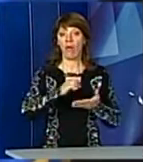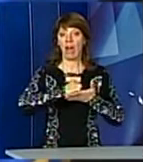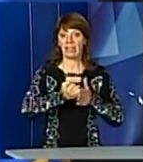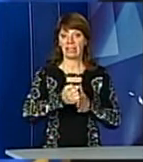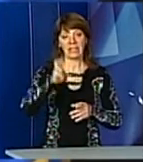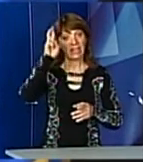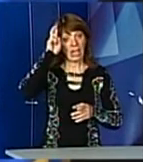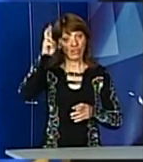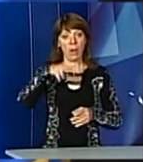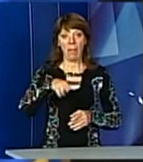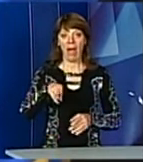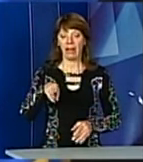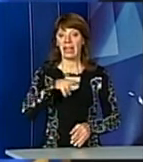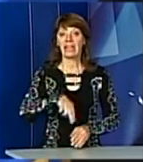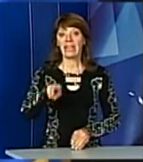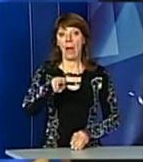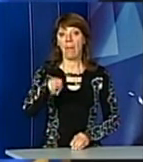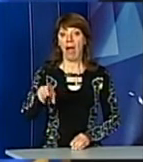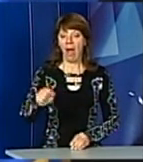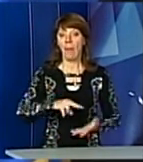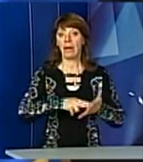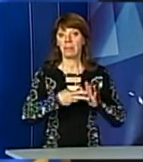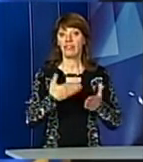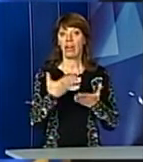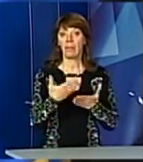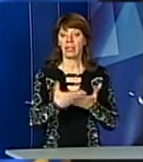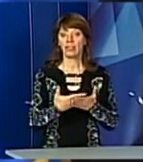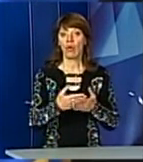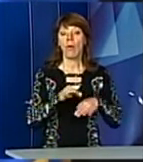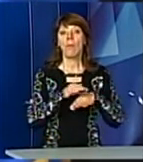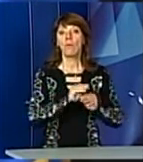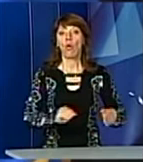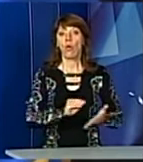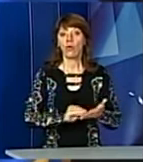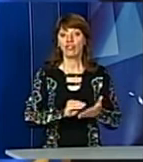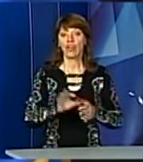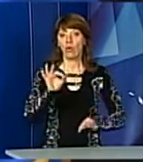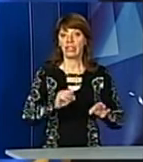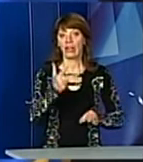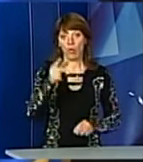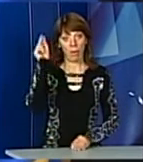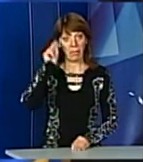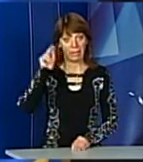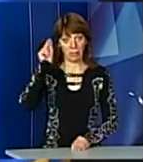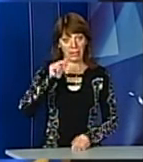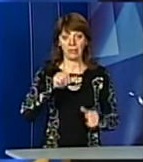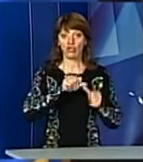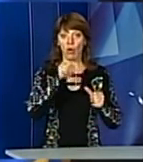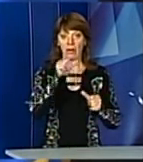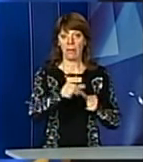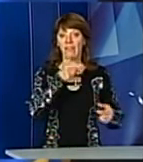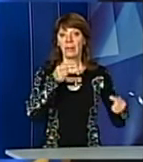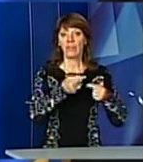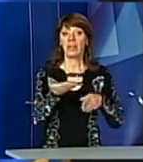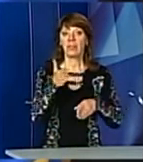Державна підсумкова атестація передбачає обов'язкове проходження оцінювання з 3 предметів. Зокрема,